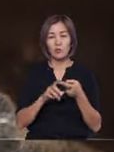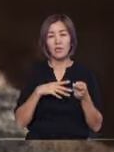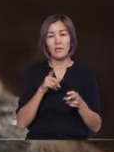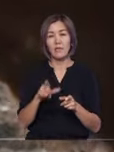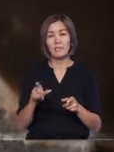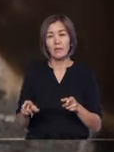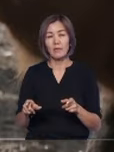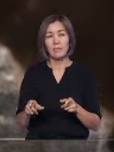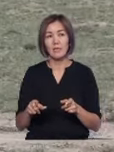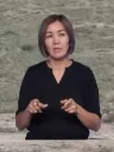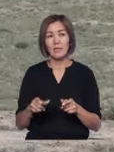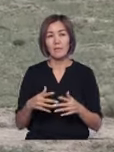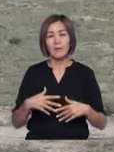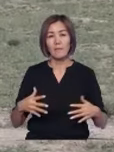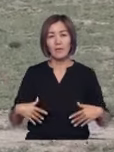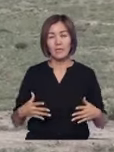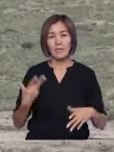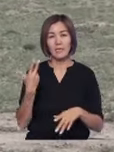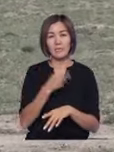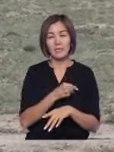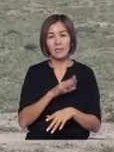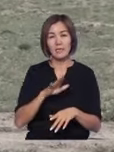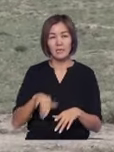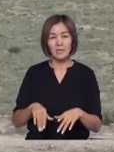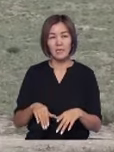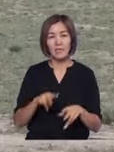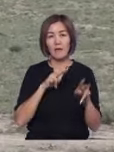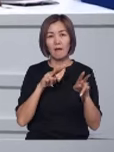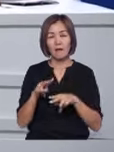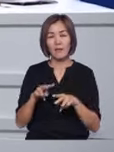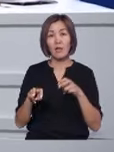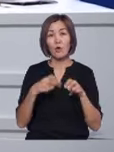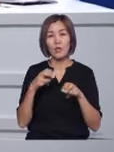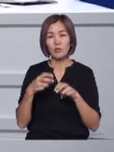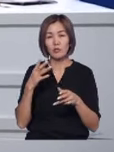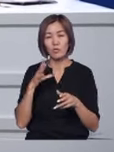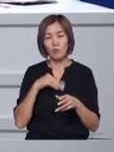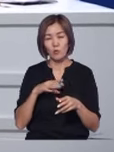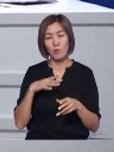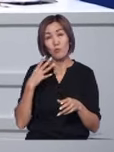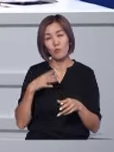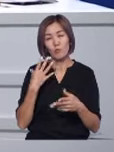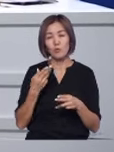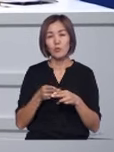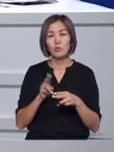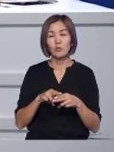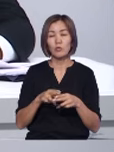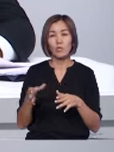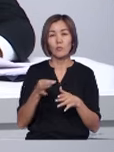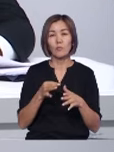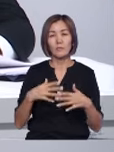азаматтар малдарына салынған сібір жарасына қарсы екпеден кейін қадағалау режимін бұзған болуы мүмкін деп отыр. Облыстық